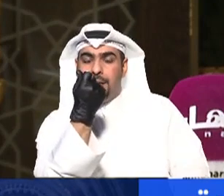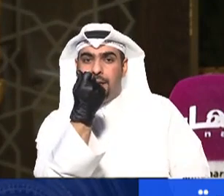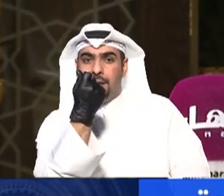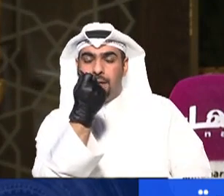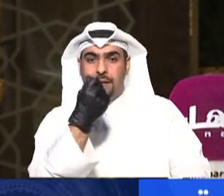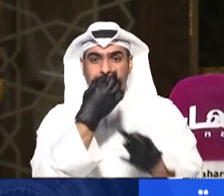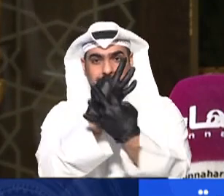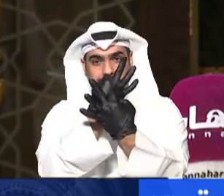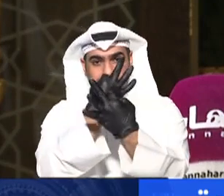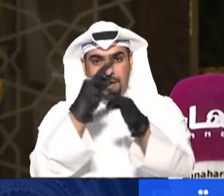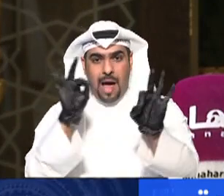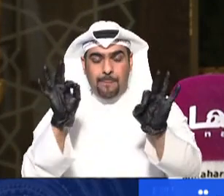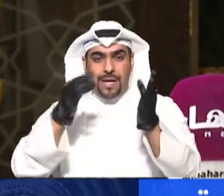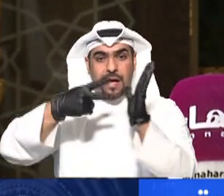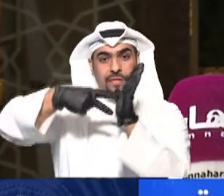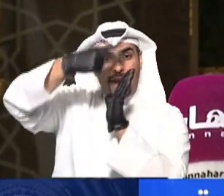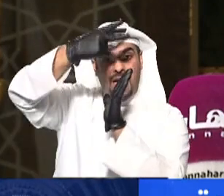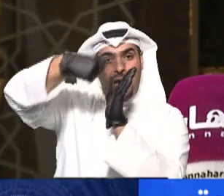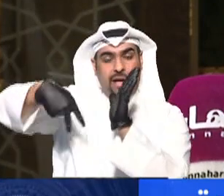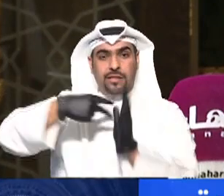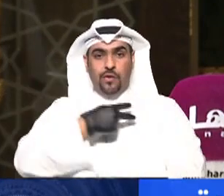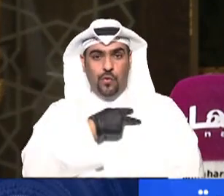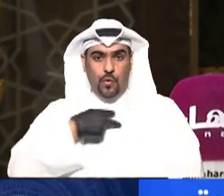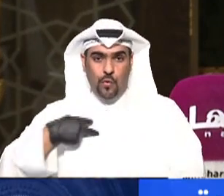كافة التعاقدات الحكومية أثناء